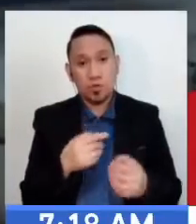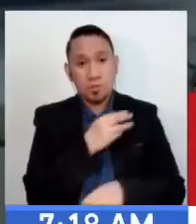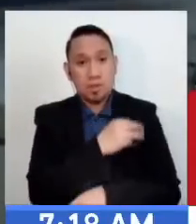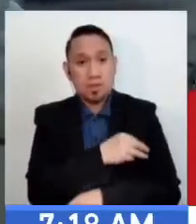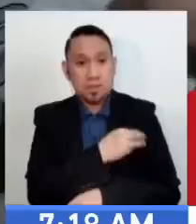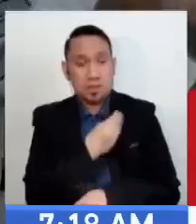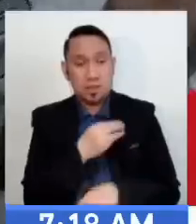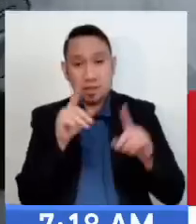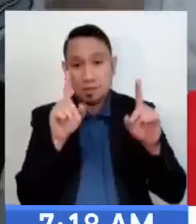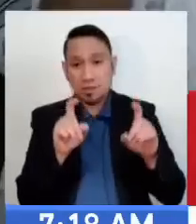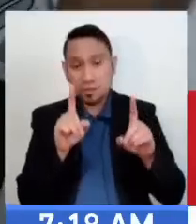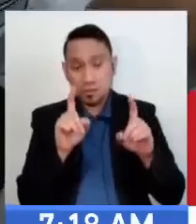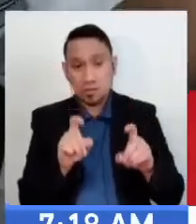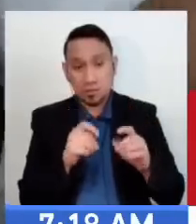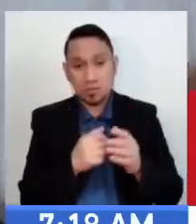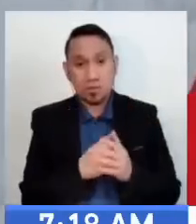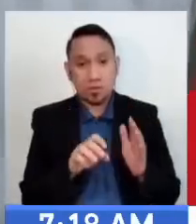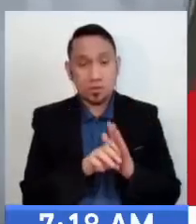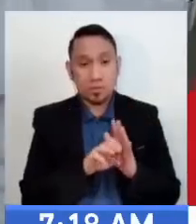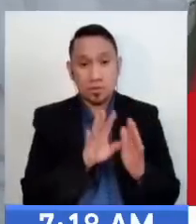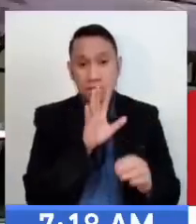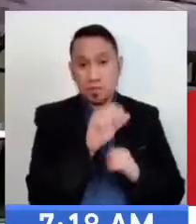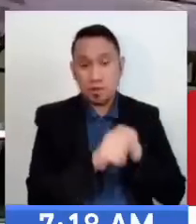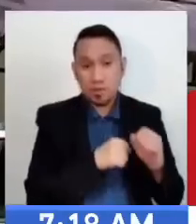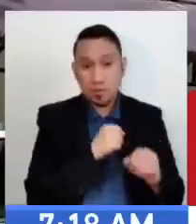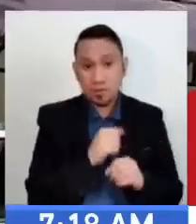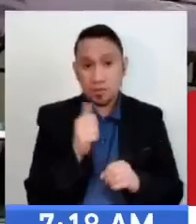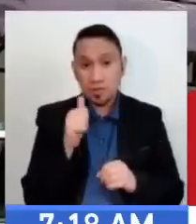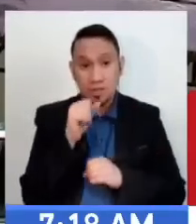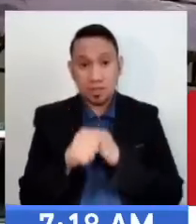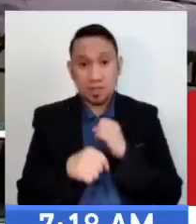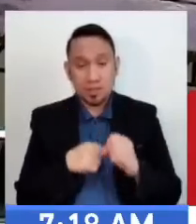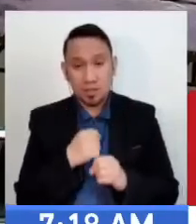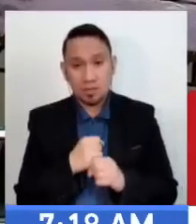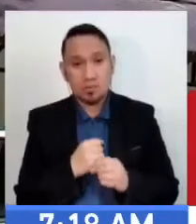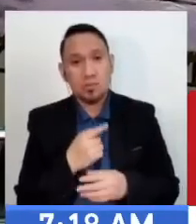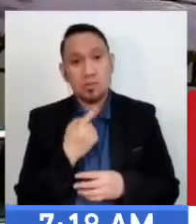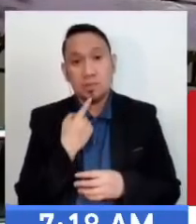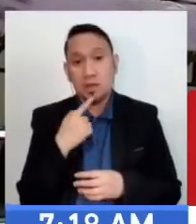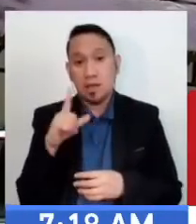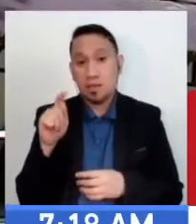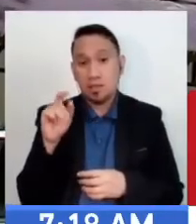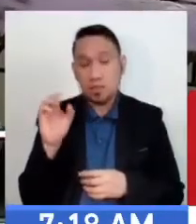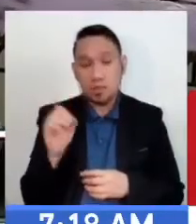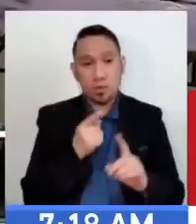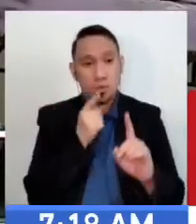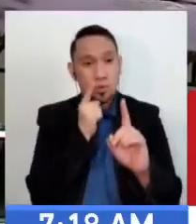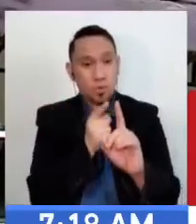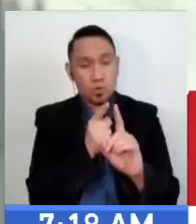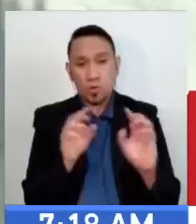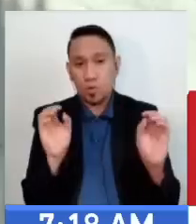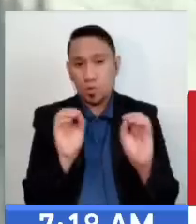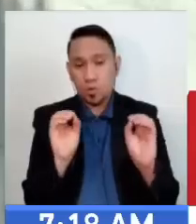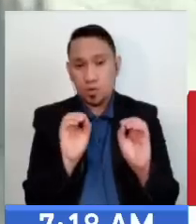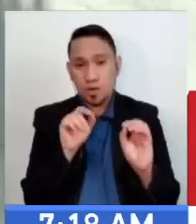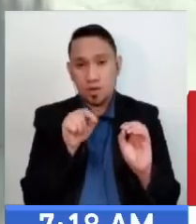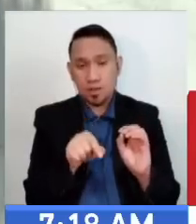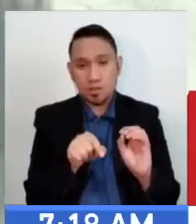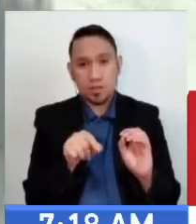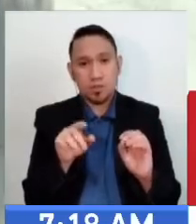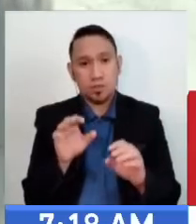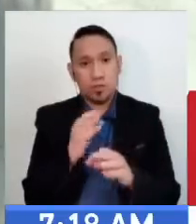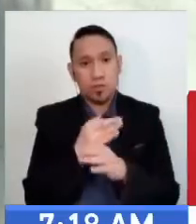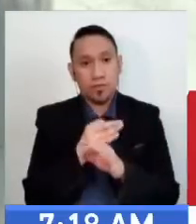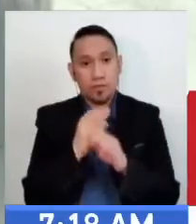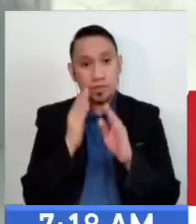ng lisensyang may 5-year at 10-year validity. Ayon sa LTO, target nilang wala nang tumangkilik sa mga fixer na dumami-an nila